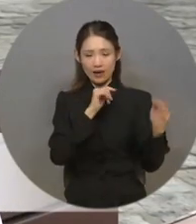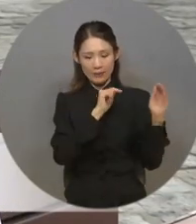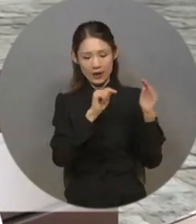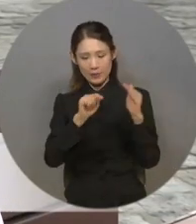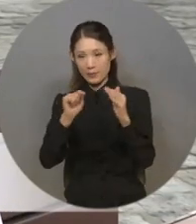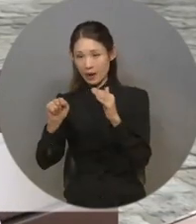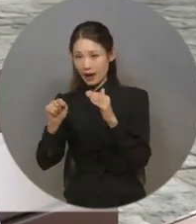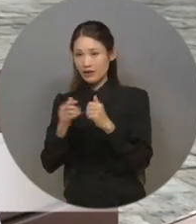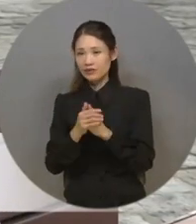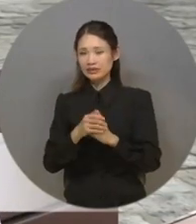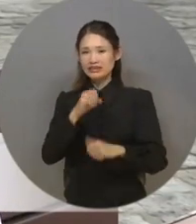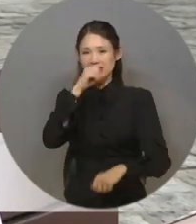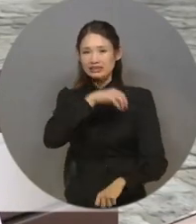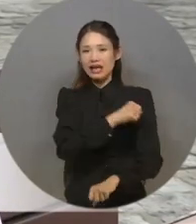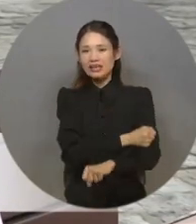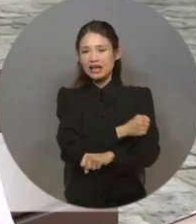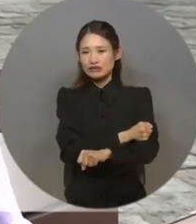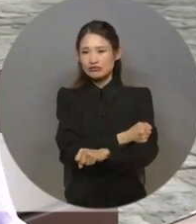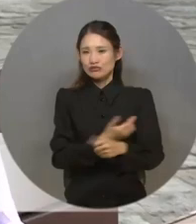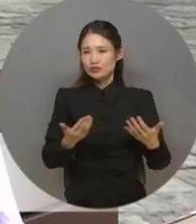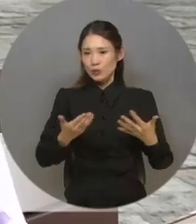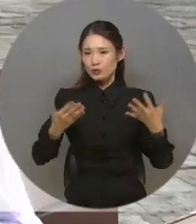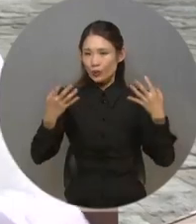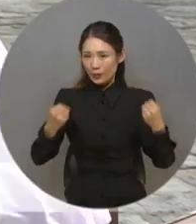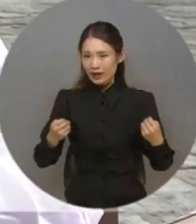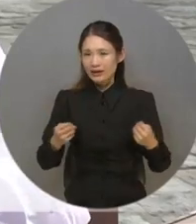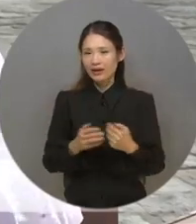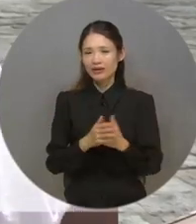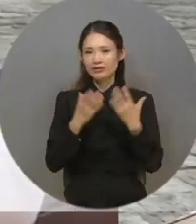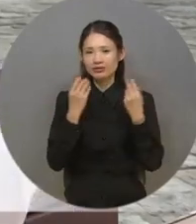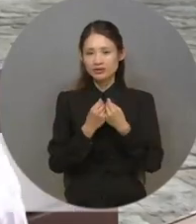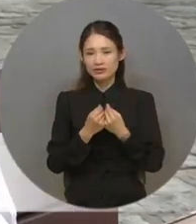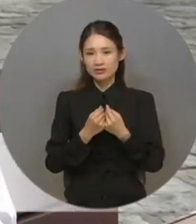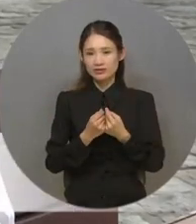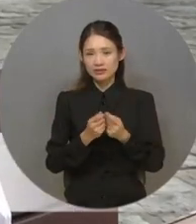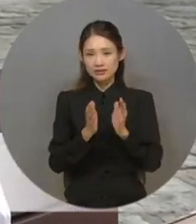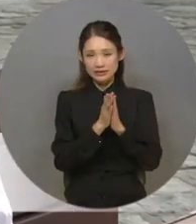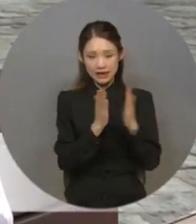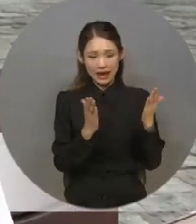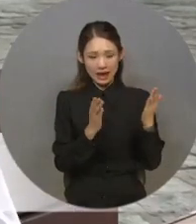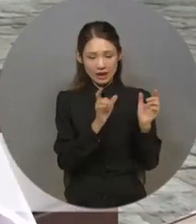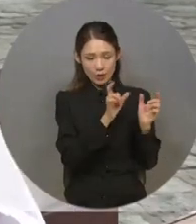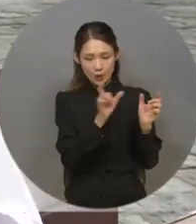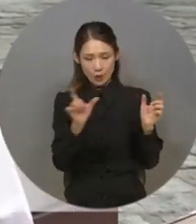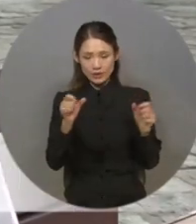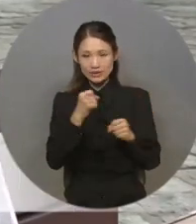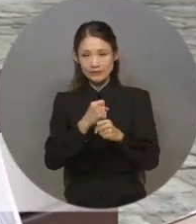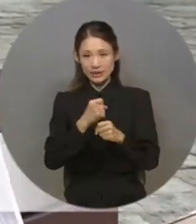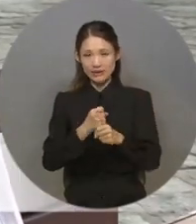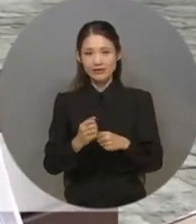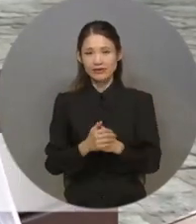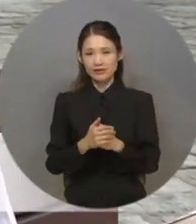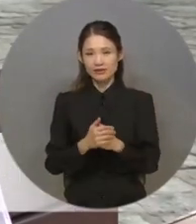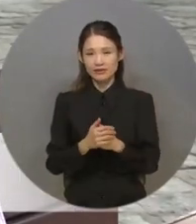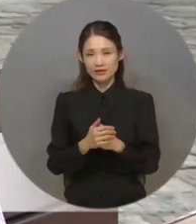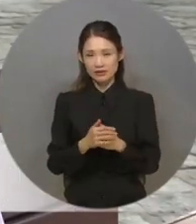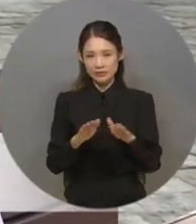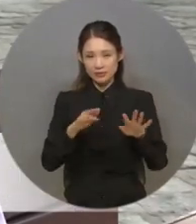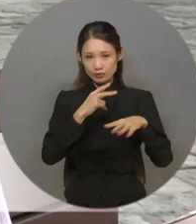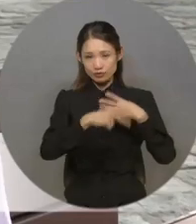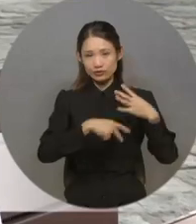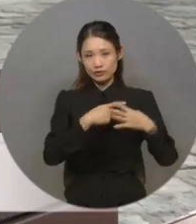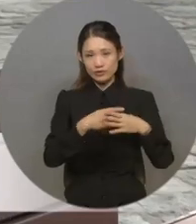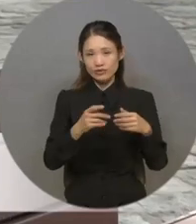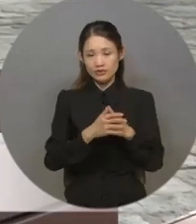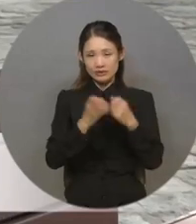가보면 이제 단순노동이 사실 많았어요 예를 들어 앉아서 이렇게 책꽂이를 만든다던가 뭐 이런 것들이 많았는데 이번 프로젝트